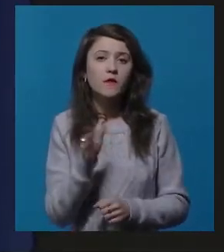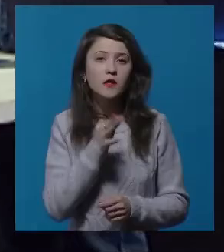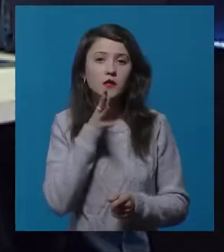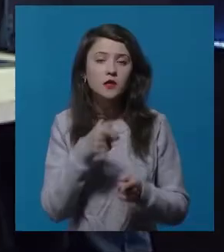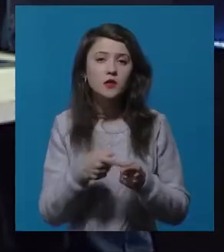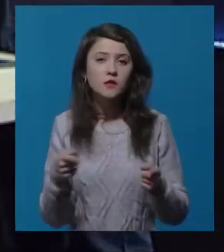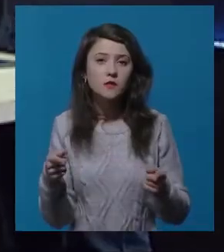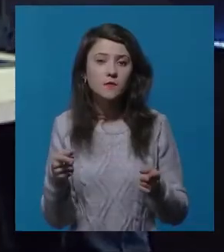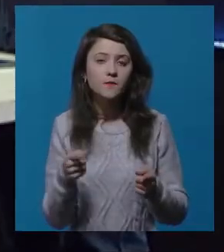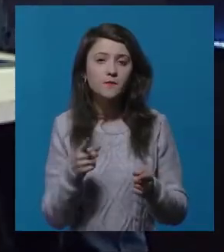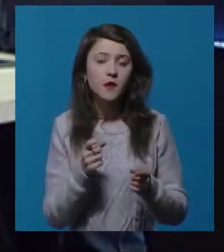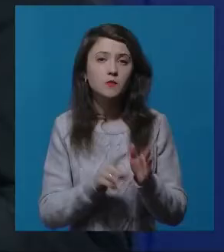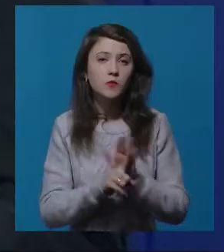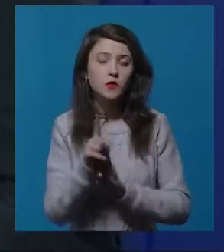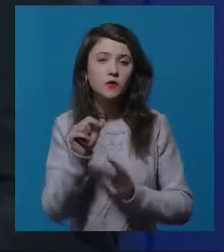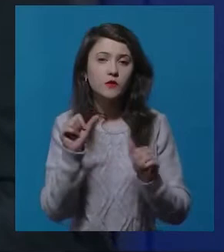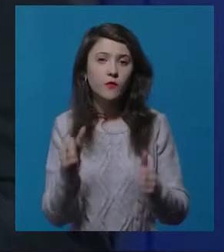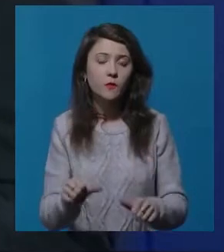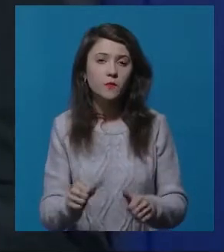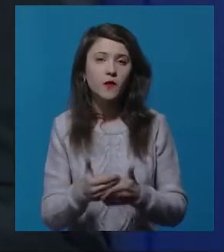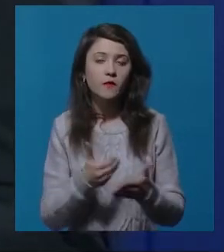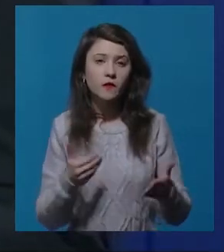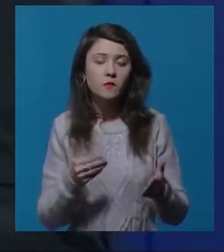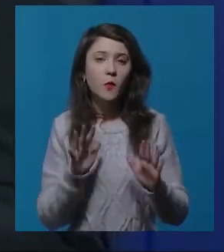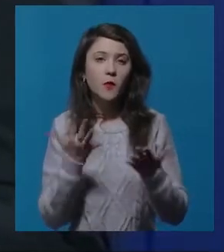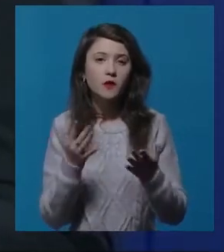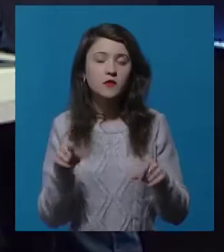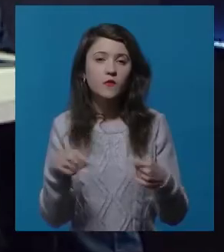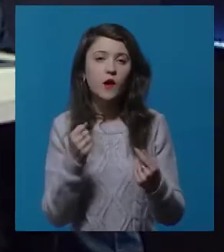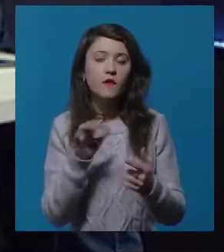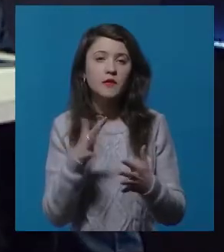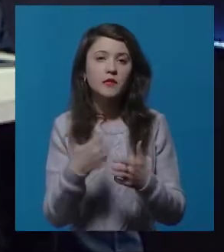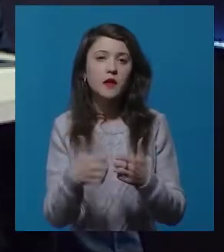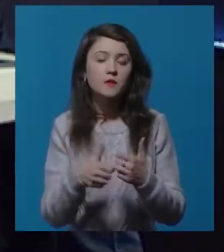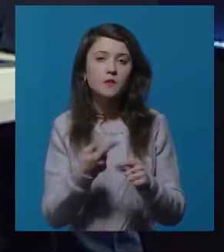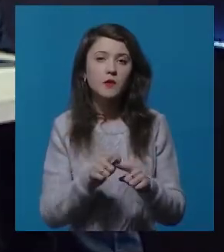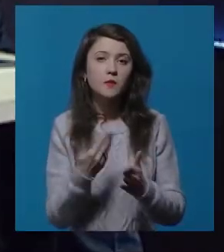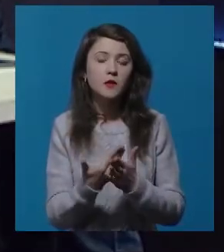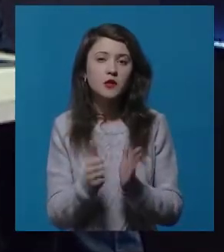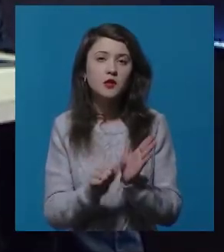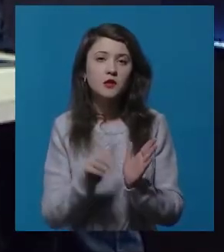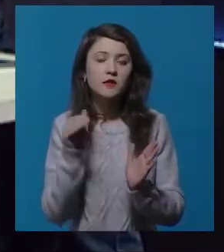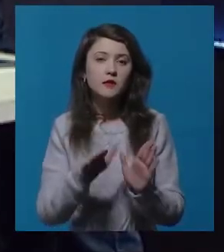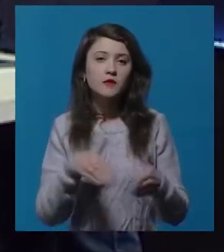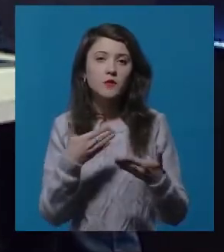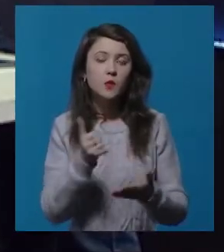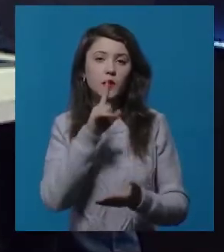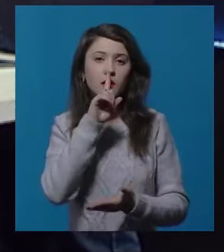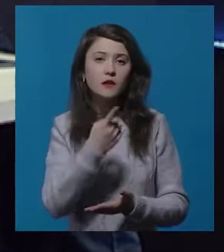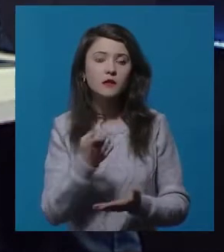за період створення, так? Від моменту створення, так. А в середньому це близько 6 тисяч звернень у рік, з